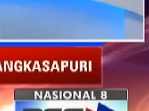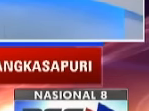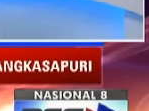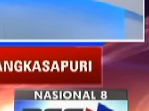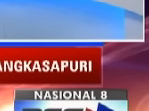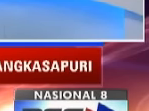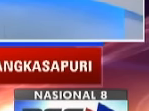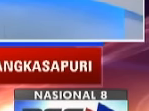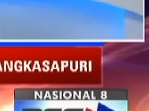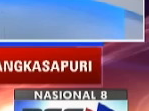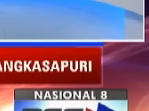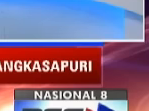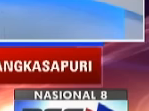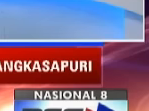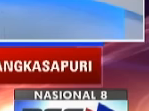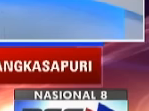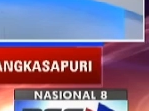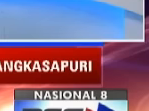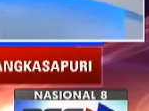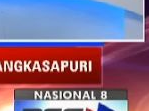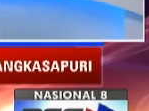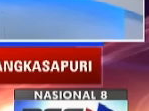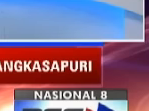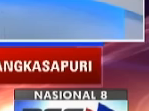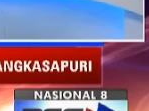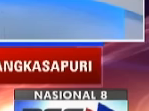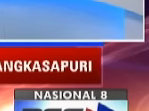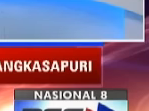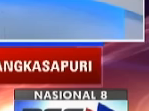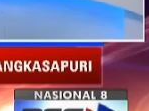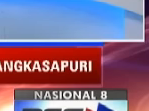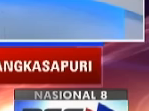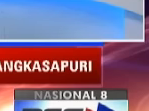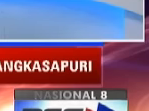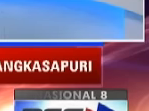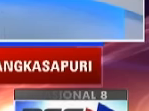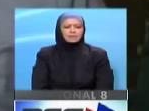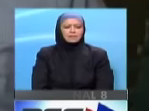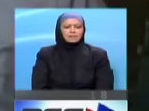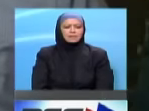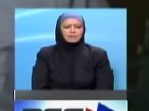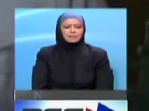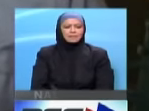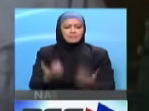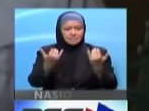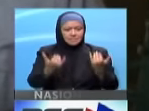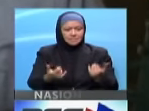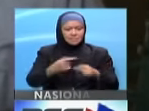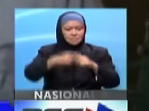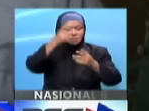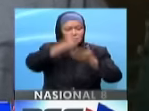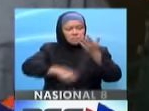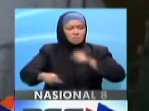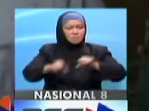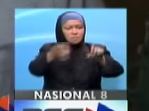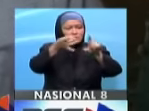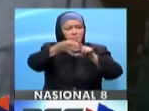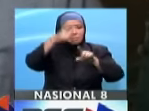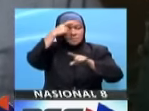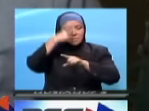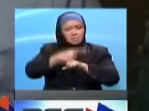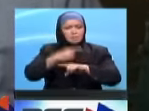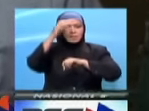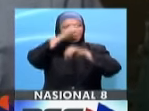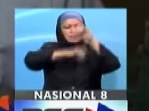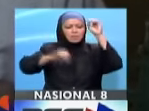Terima kasih Mas Alinda dan Lukman Diang Kesepuri. Ketika ini saya berada di Plaza Tol Sungai Besi bagi meninjau aliran trafik ke